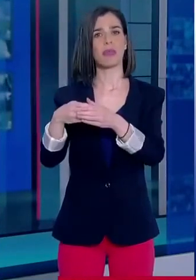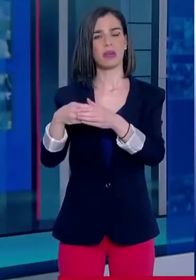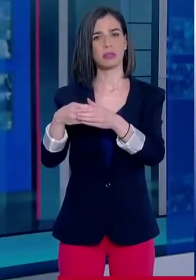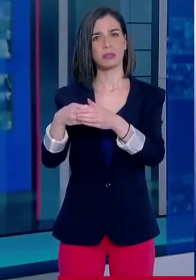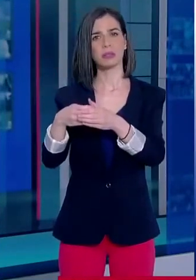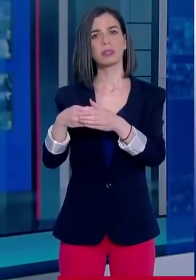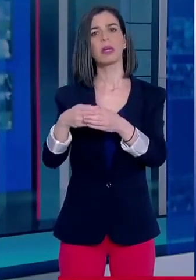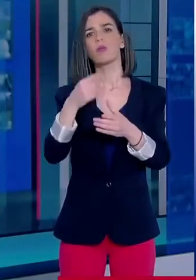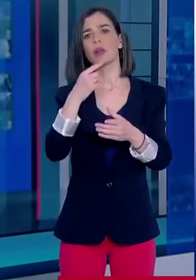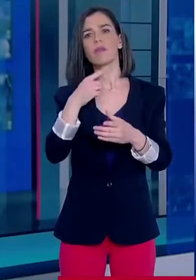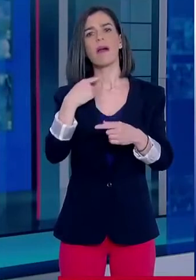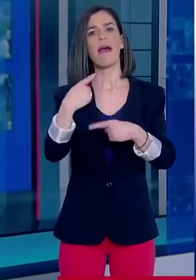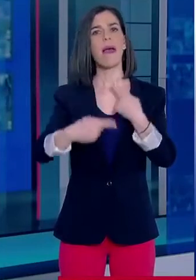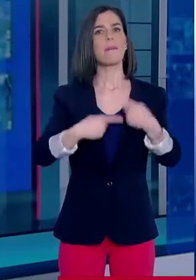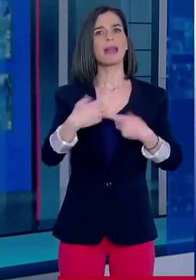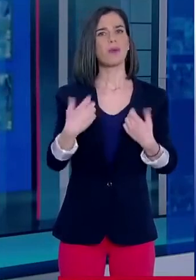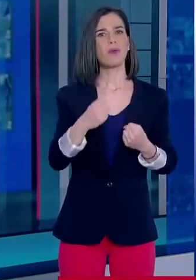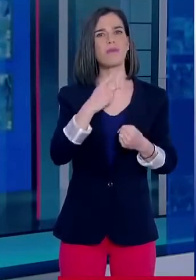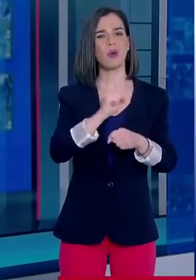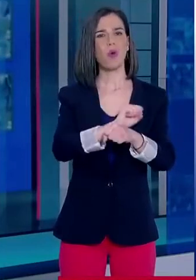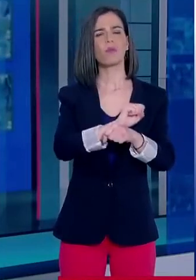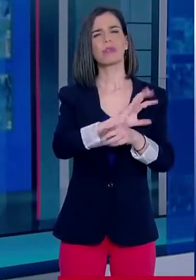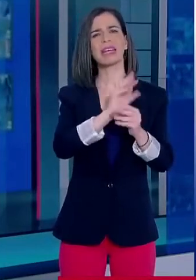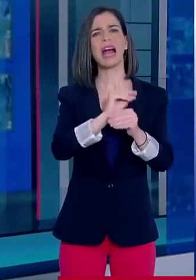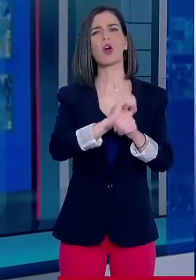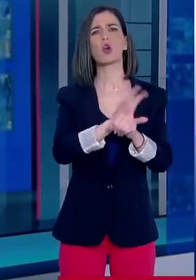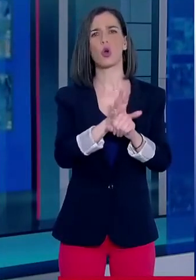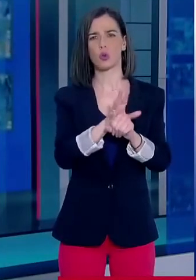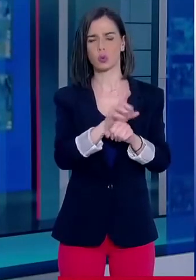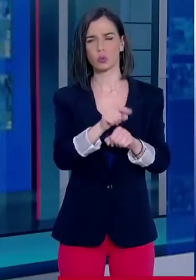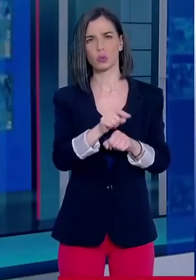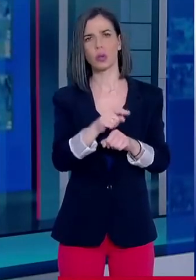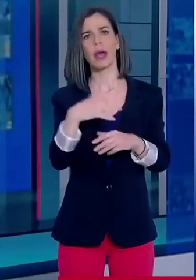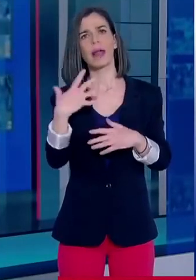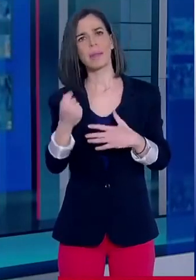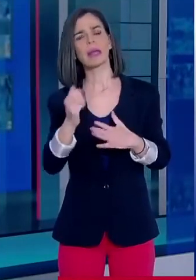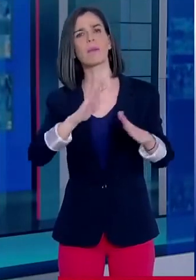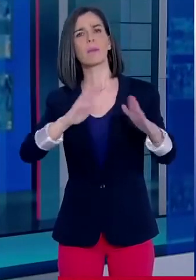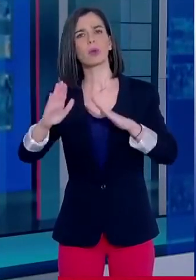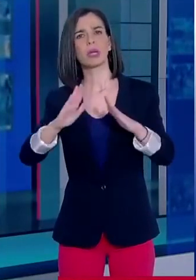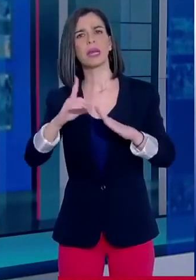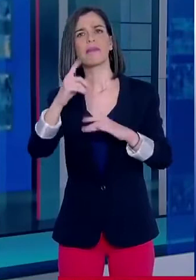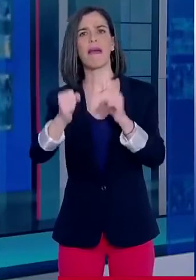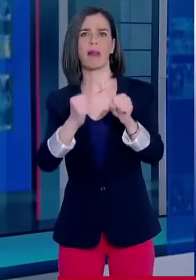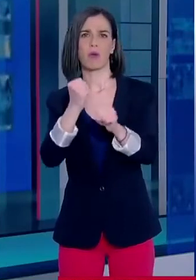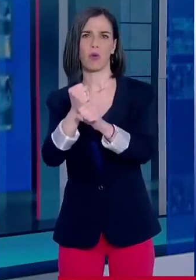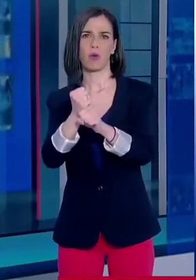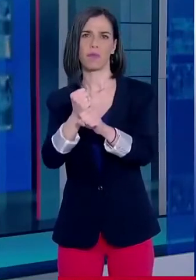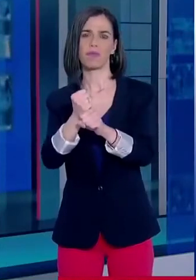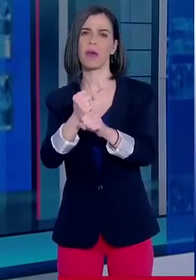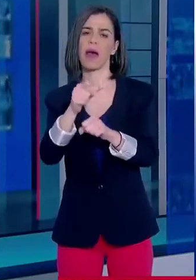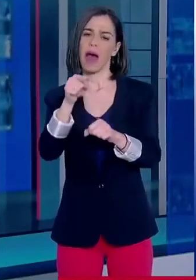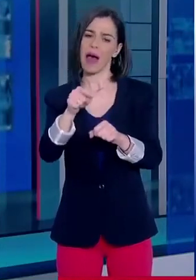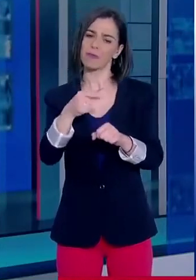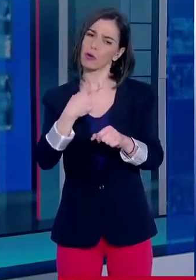εγνωσμένου κύρους, ότι με βάση την εμπειρία που έχουμε από τους κορονοϊούς, θα υπάρχει τουλάχιστον προστασία για τουλάχιστον ένα χρόνο. Με αυτή την